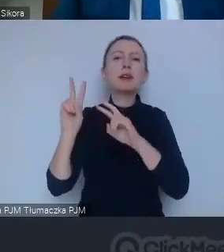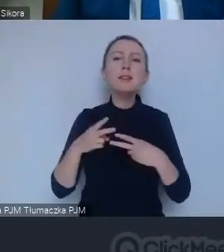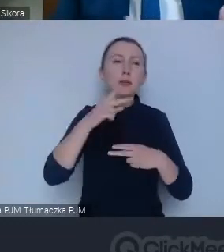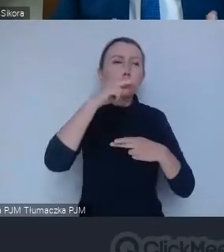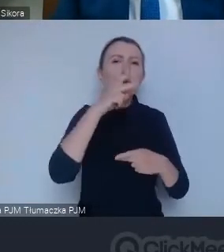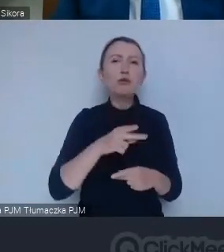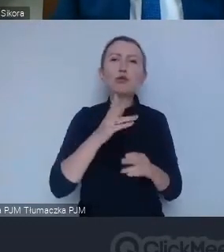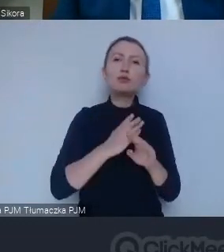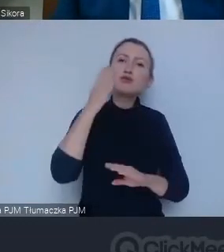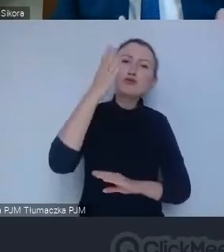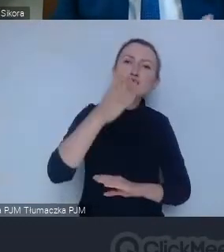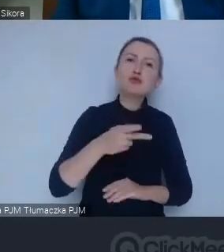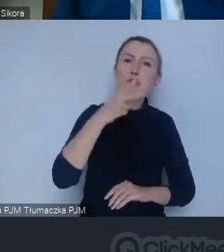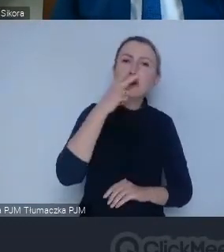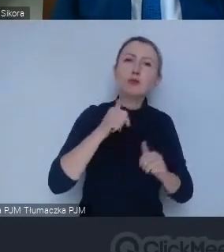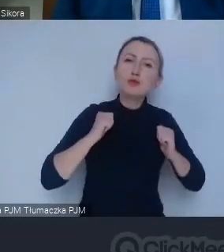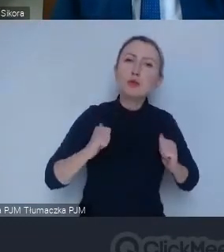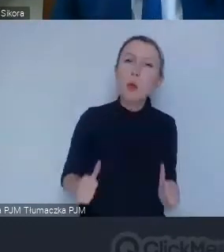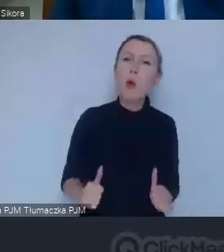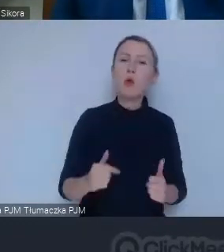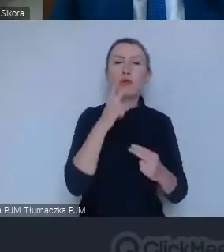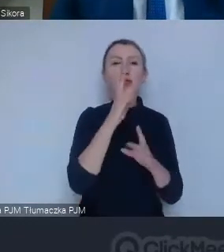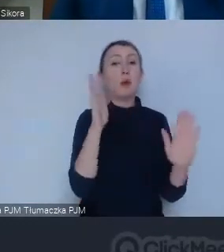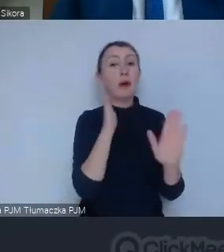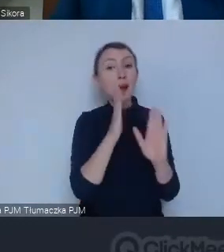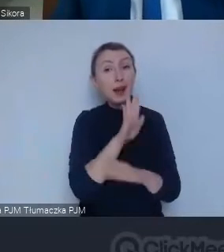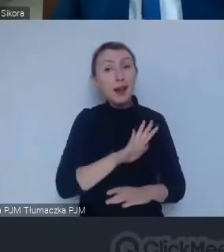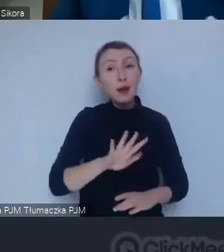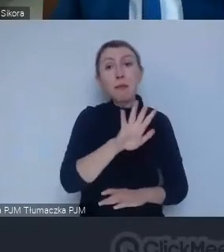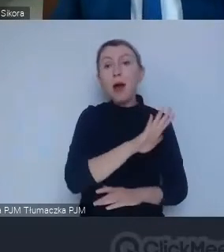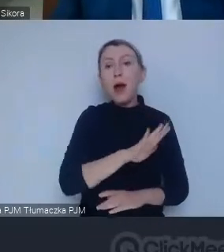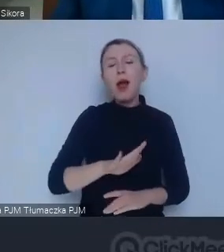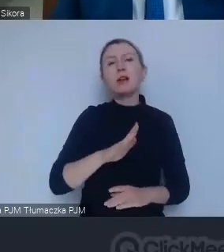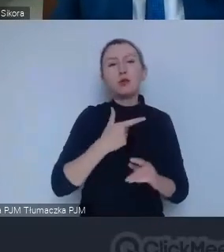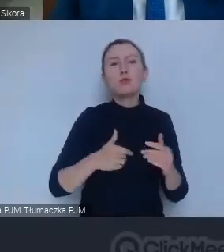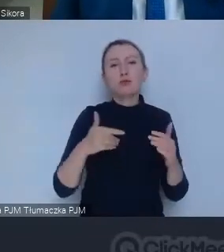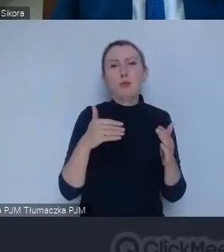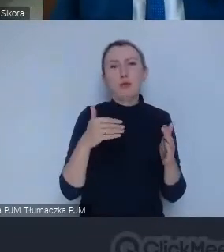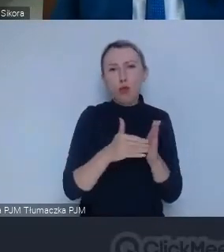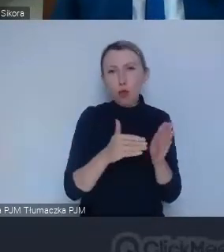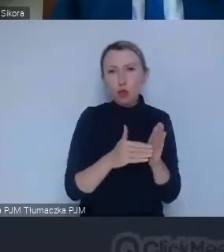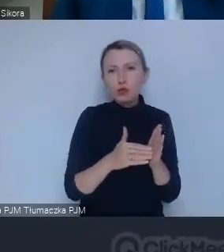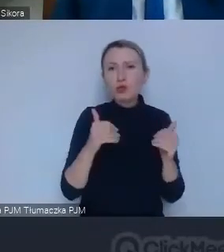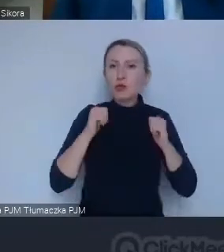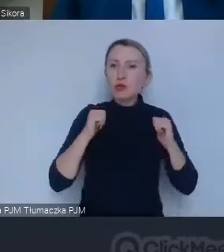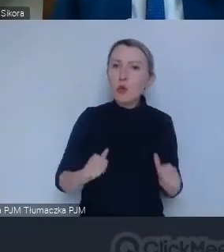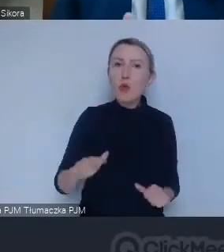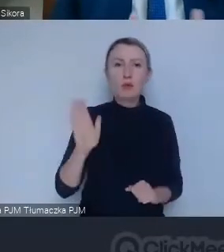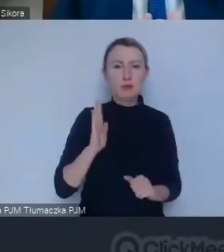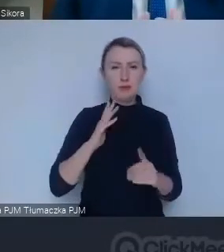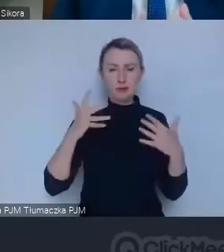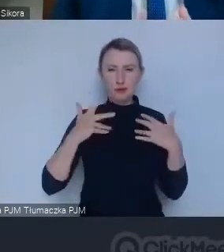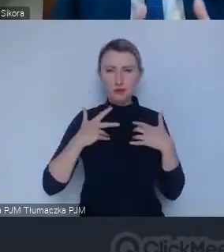swoją przyszłość, widzą ten spokój i widzą ten klimat, który jest stworzony do tego, żeby tu spokojnie i bezpiecznie żyć. I